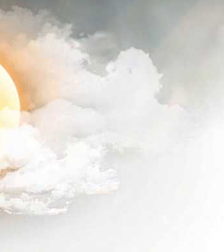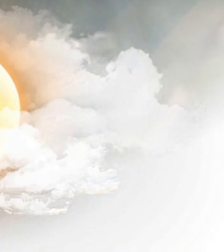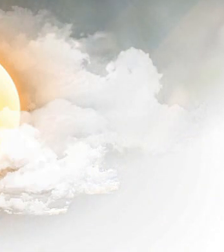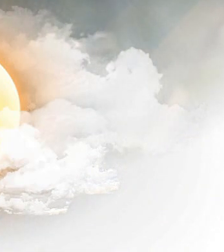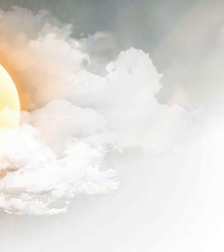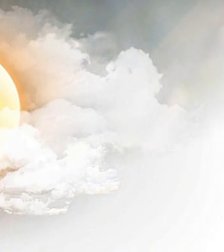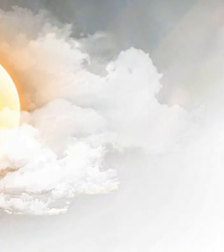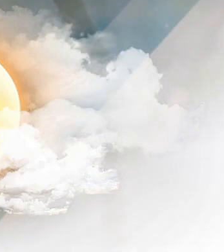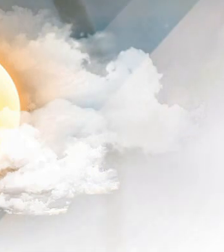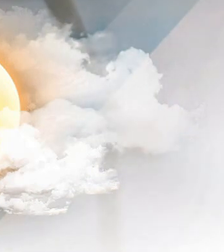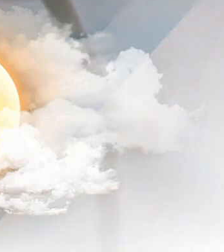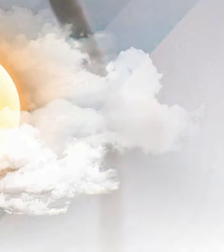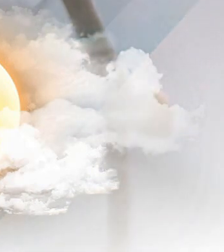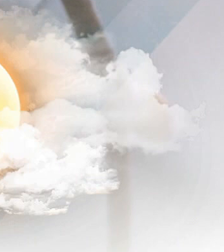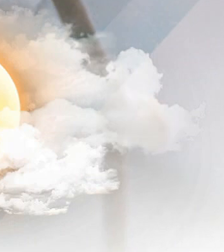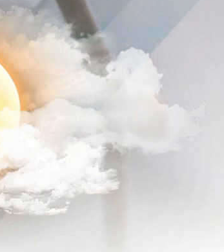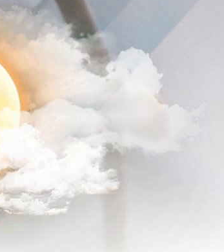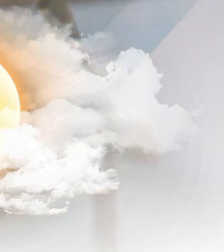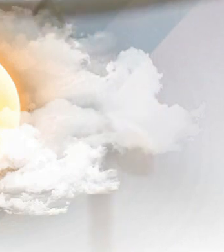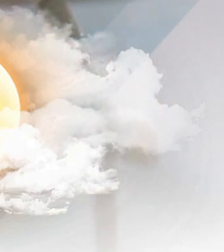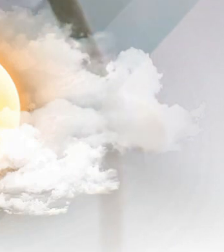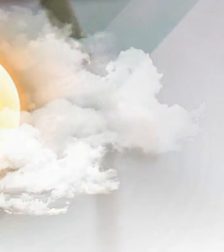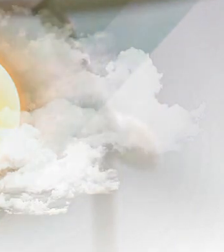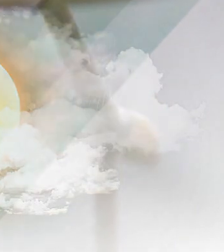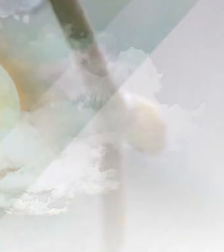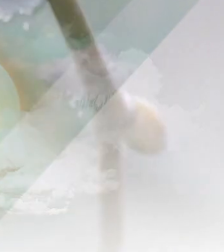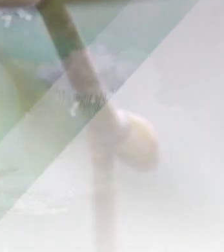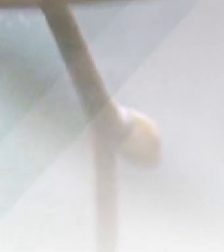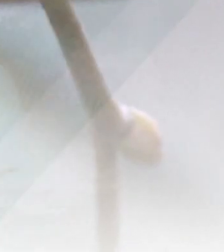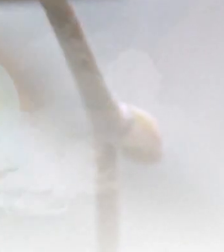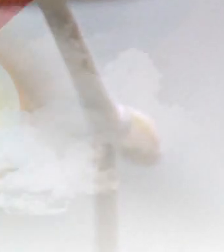Вецер паўночна-заходні 2-4 метры за секунду.